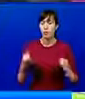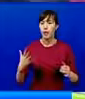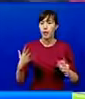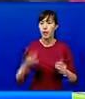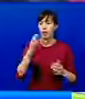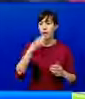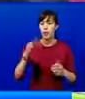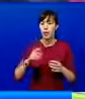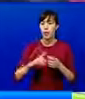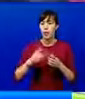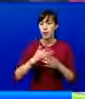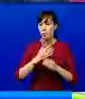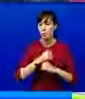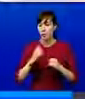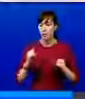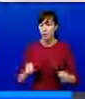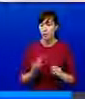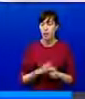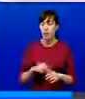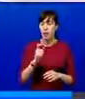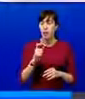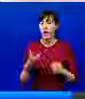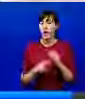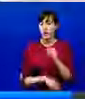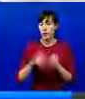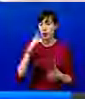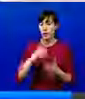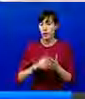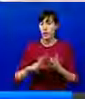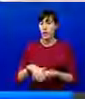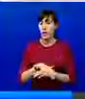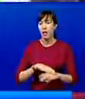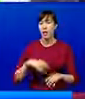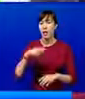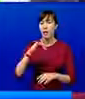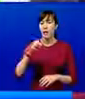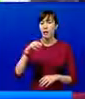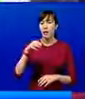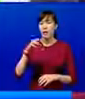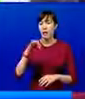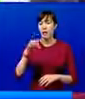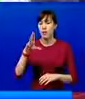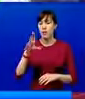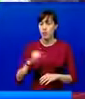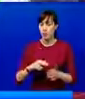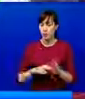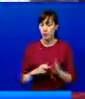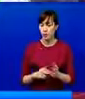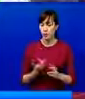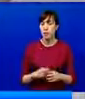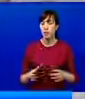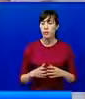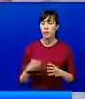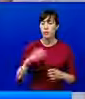әсер етпейтін жағдайға жеткен. Бұл науқастарға соңғы үмітті халықаралық НТБ жобасы сыйлағалы тұр. Халықаралық ұйым